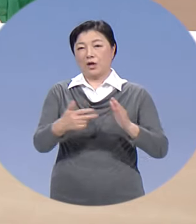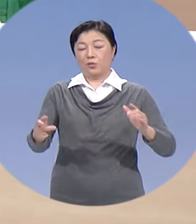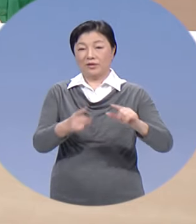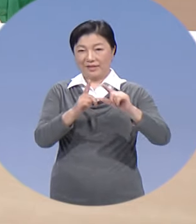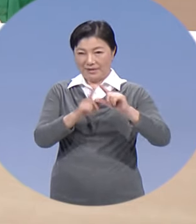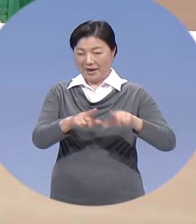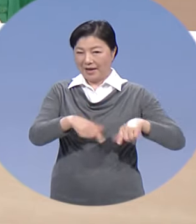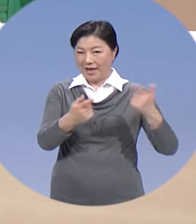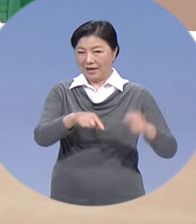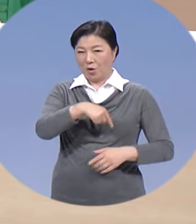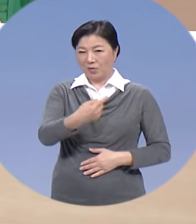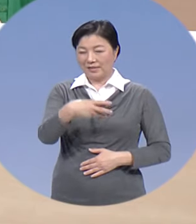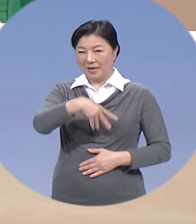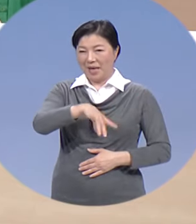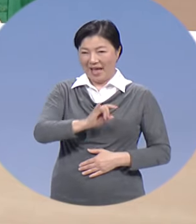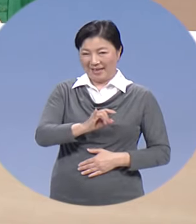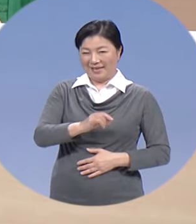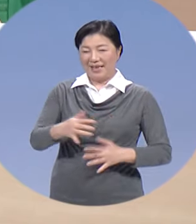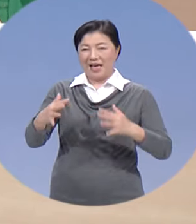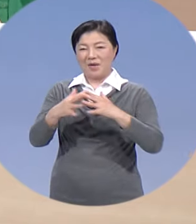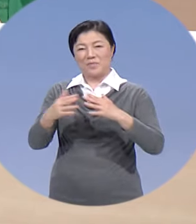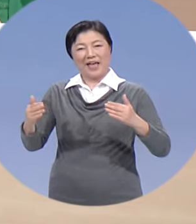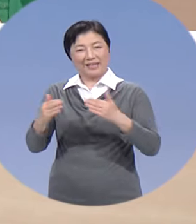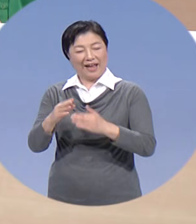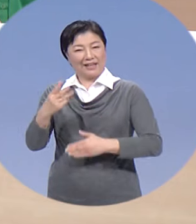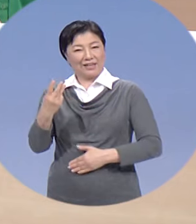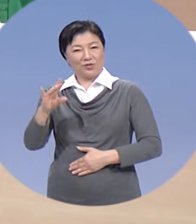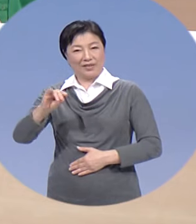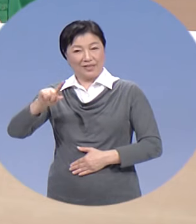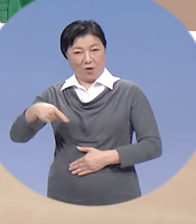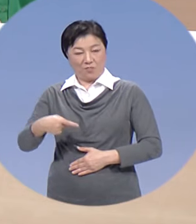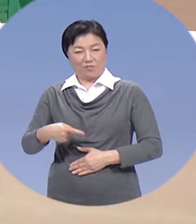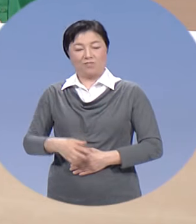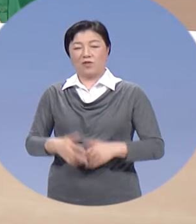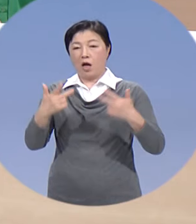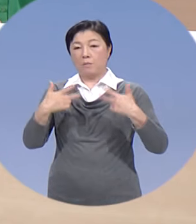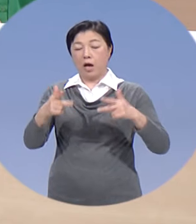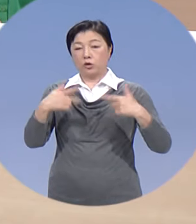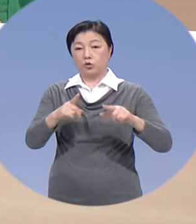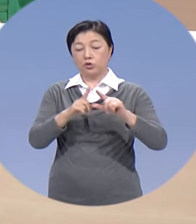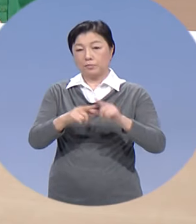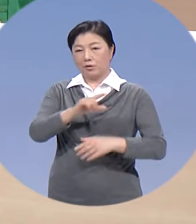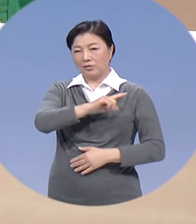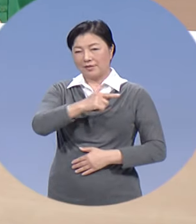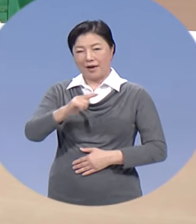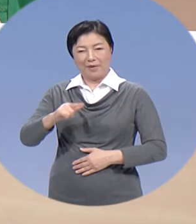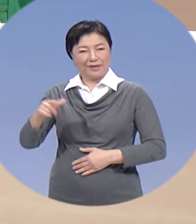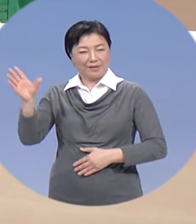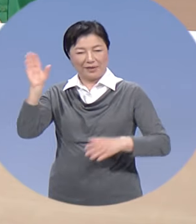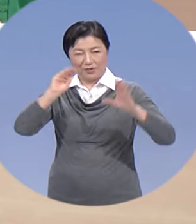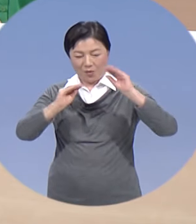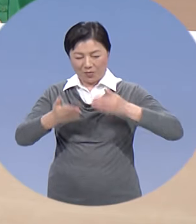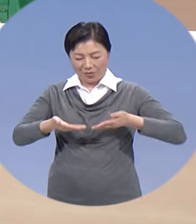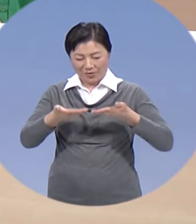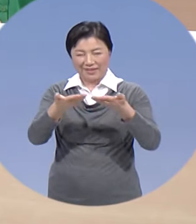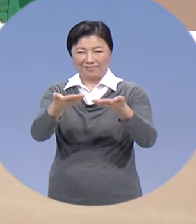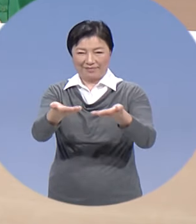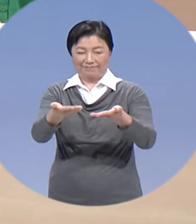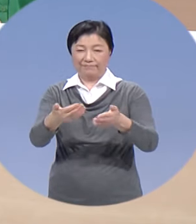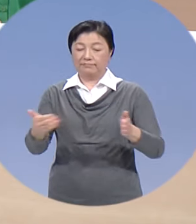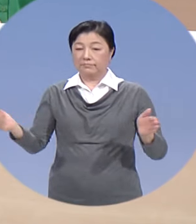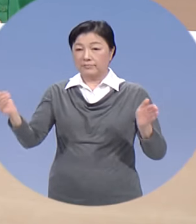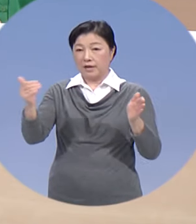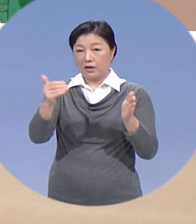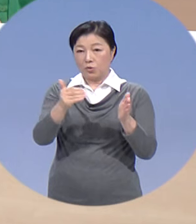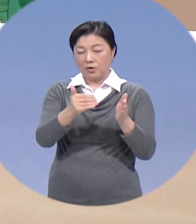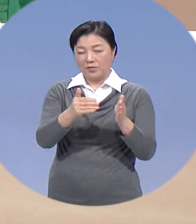ウィークリー千葉県、小杉真希です。 宮崎由紀乃です。 この番組では毎週千葉県のさまざまな話題をお届けしています。 番組の